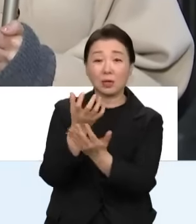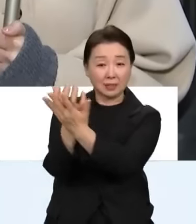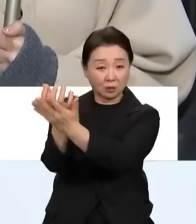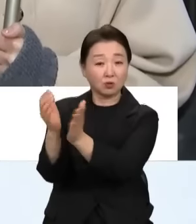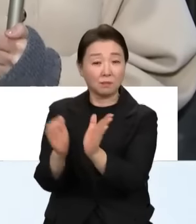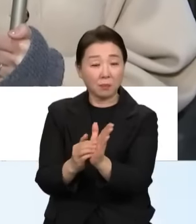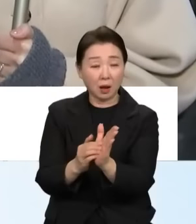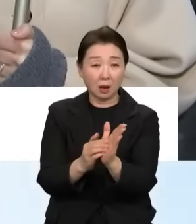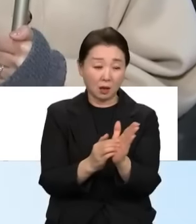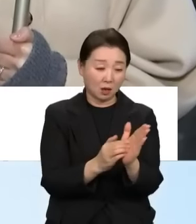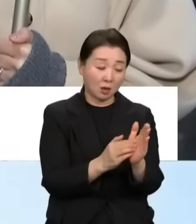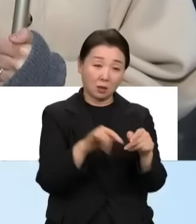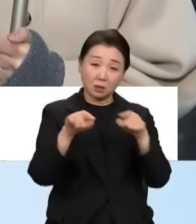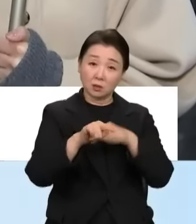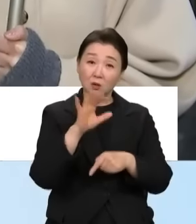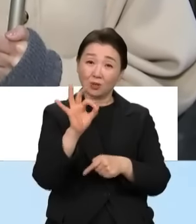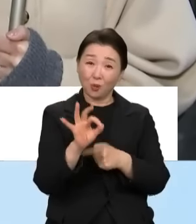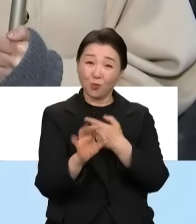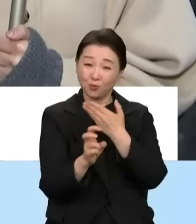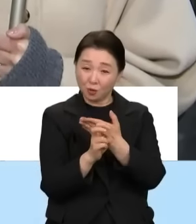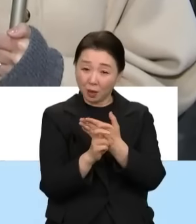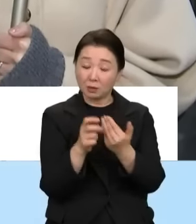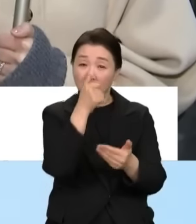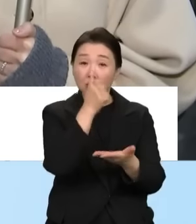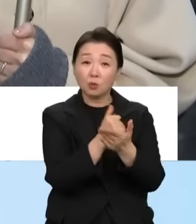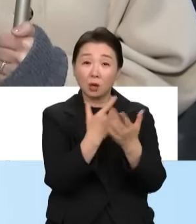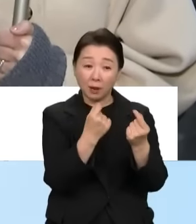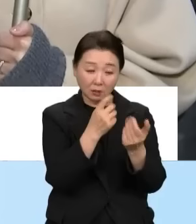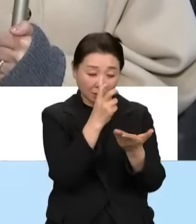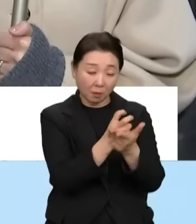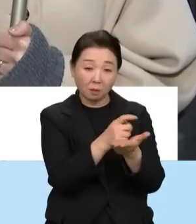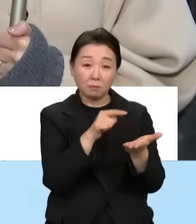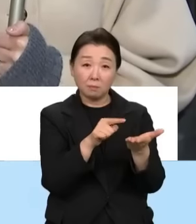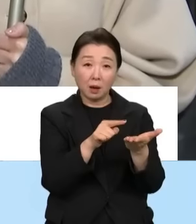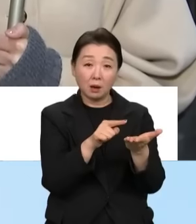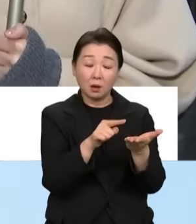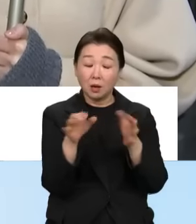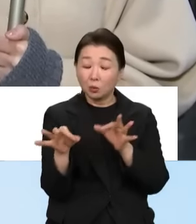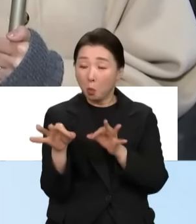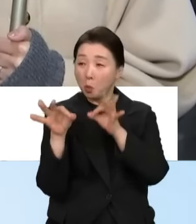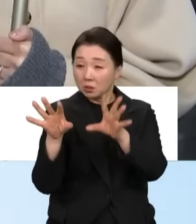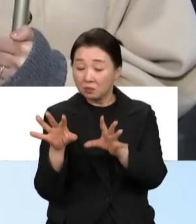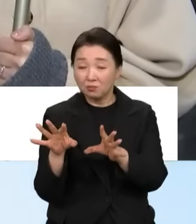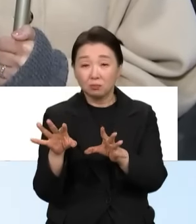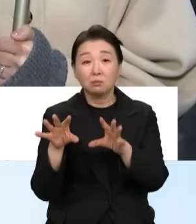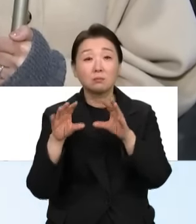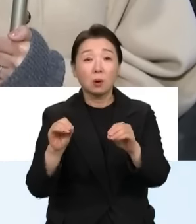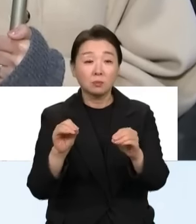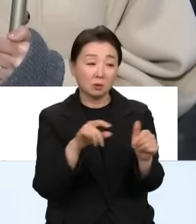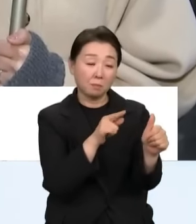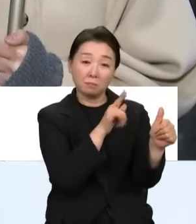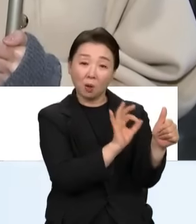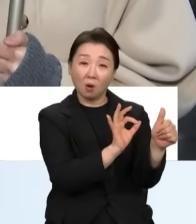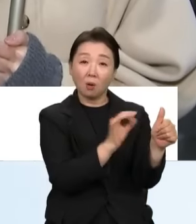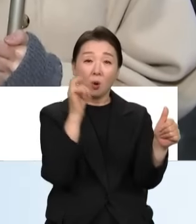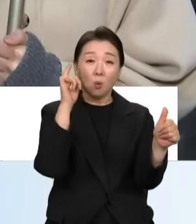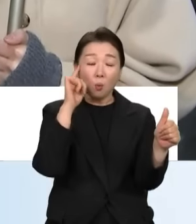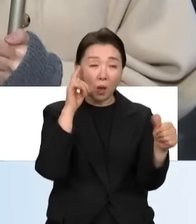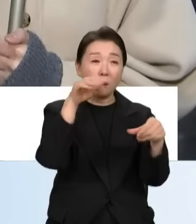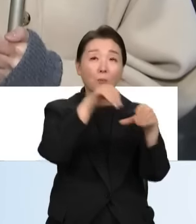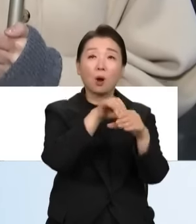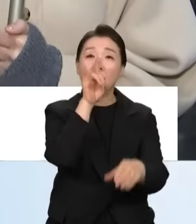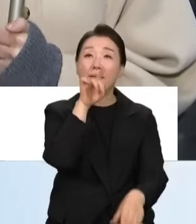명태균 씨가 정치자금법 위반 혐의 받습니다. 그런데 이 법에서 기부 행위를 금지하는 대상에 명태균 씨가 애초에 해당이 안